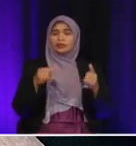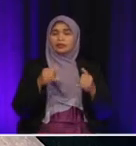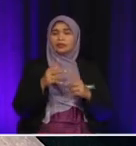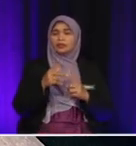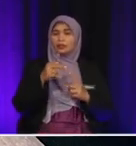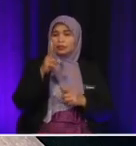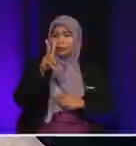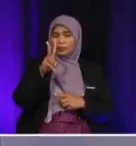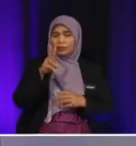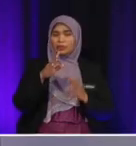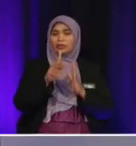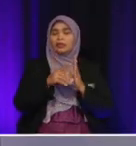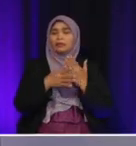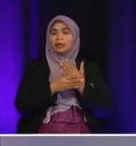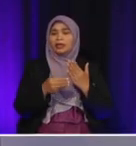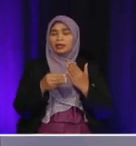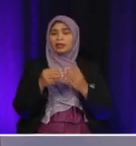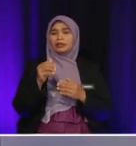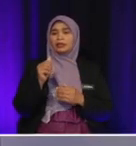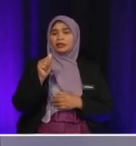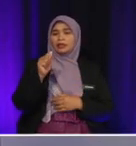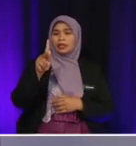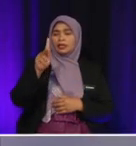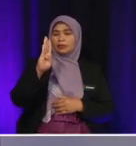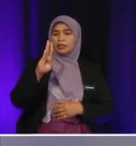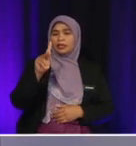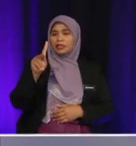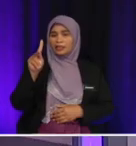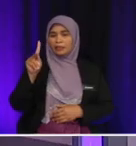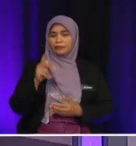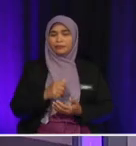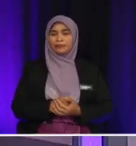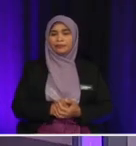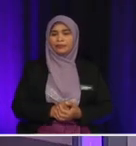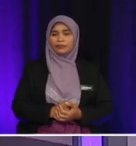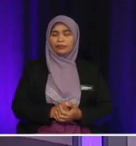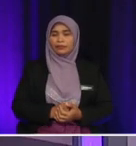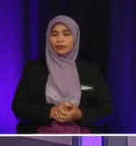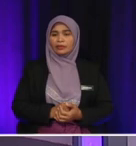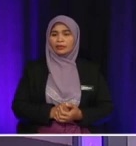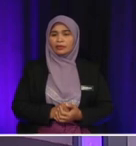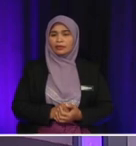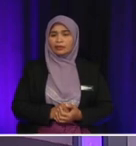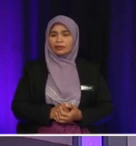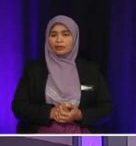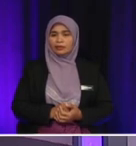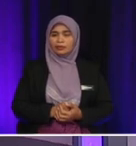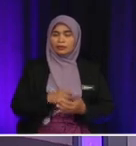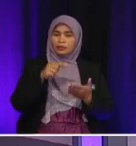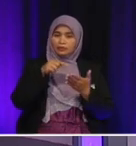ialah kemahiran berfikir secara kreatif dan kritis ya kbkk